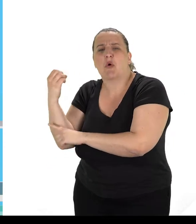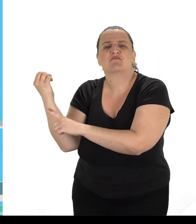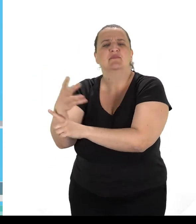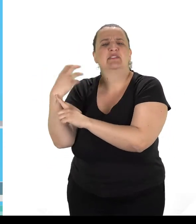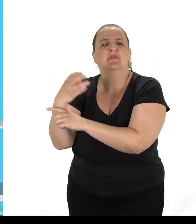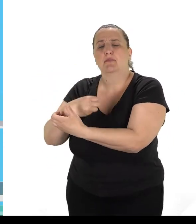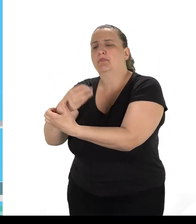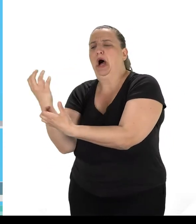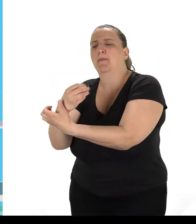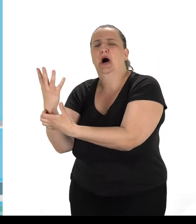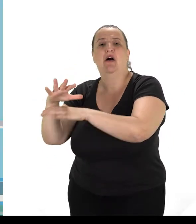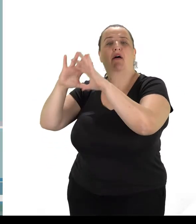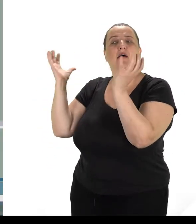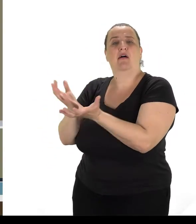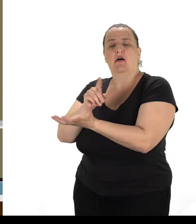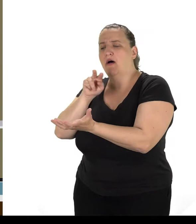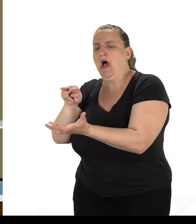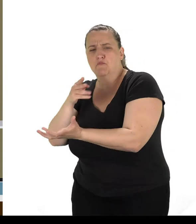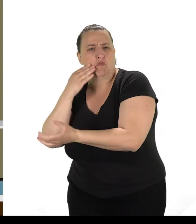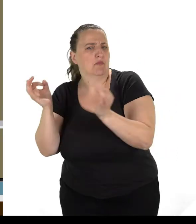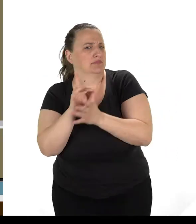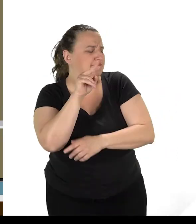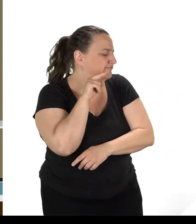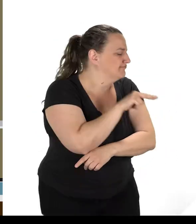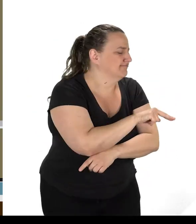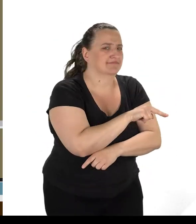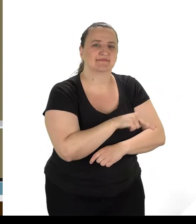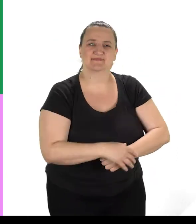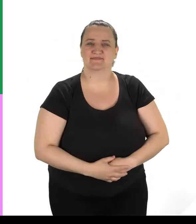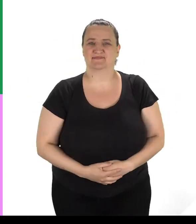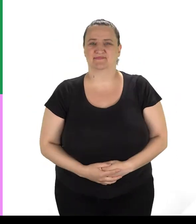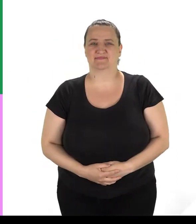Vos oreilles sont bien plus fiables qu'un babyphone.